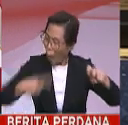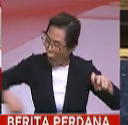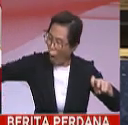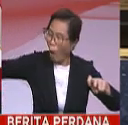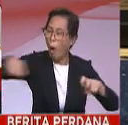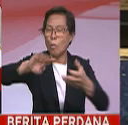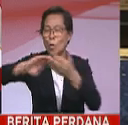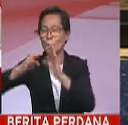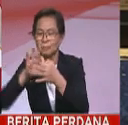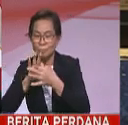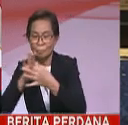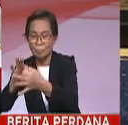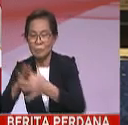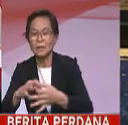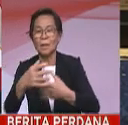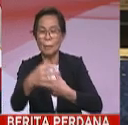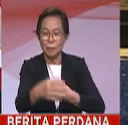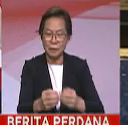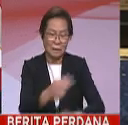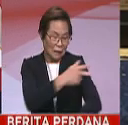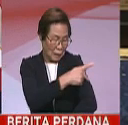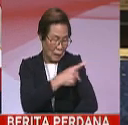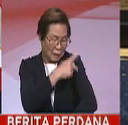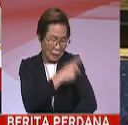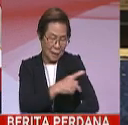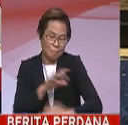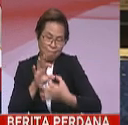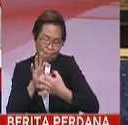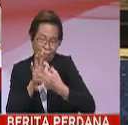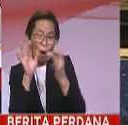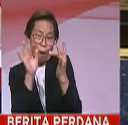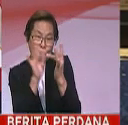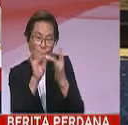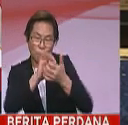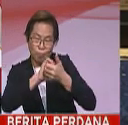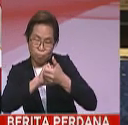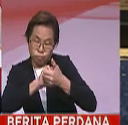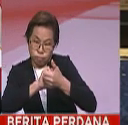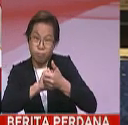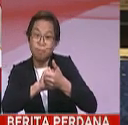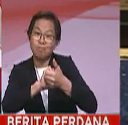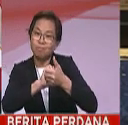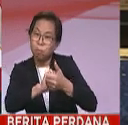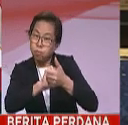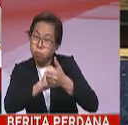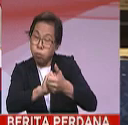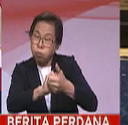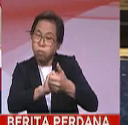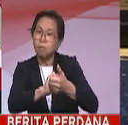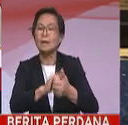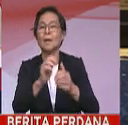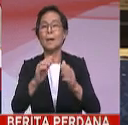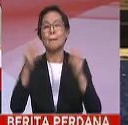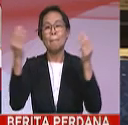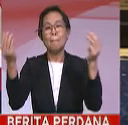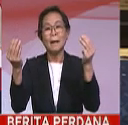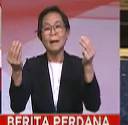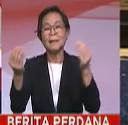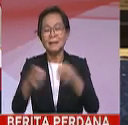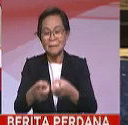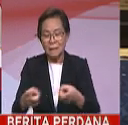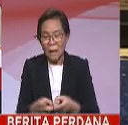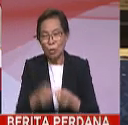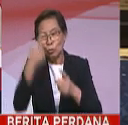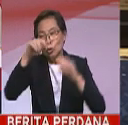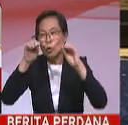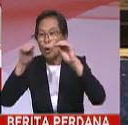kerjasama dengan pejabat kesihatan daerah, klinik-klinik kesihatan komuniti dan juga majlis daerah untuk